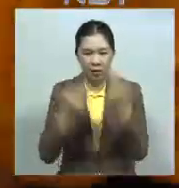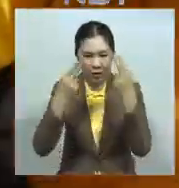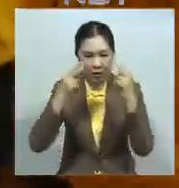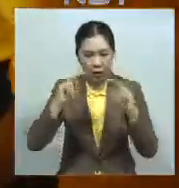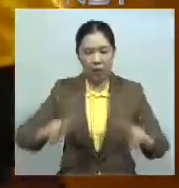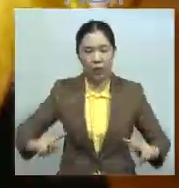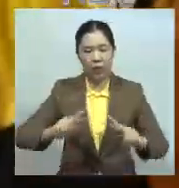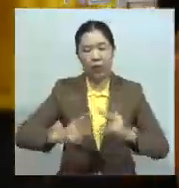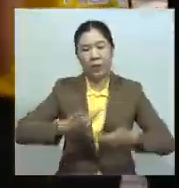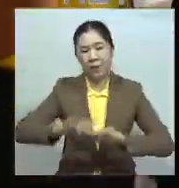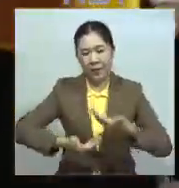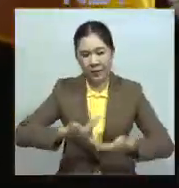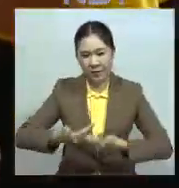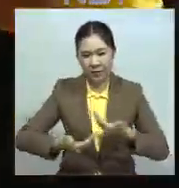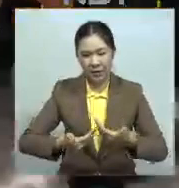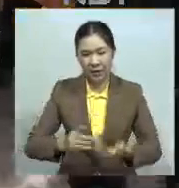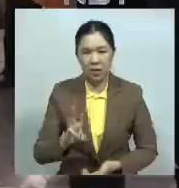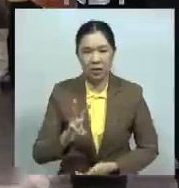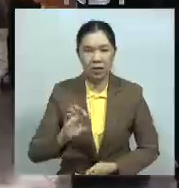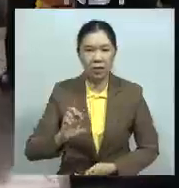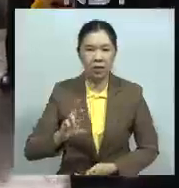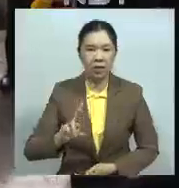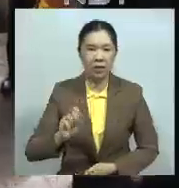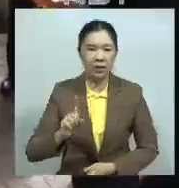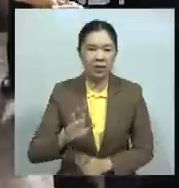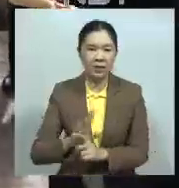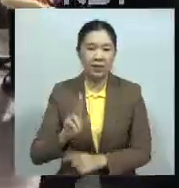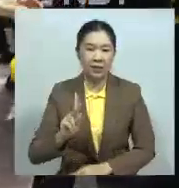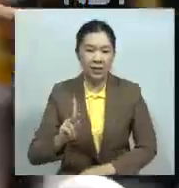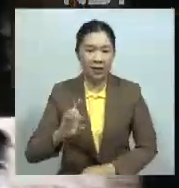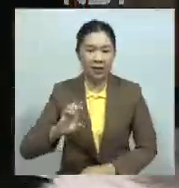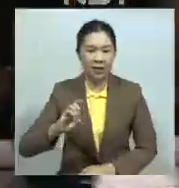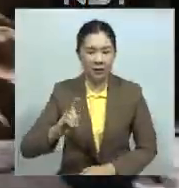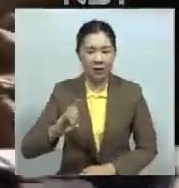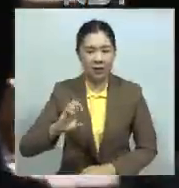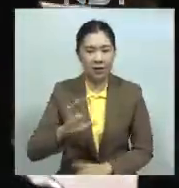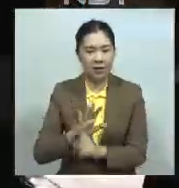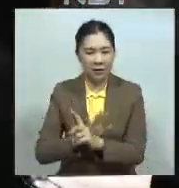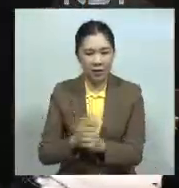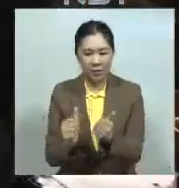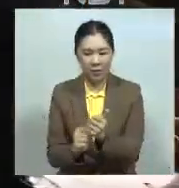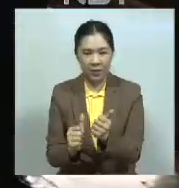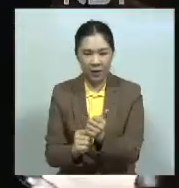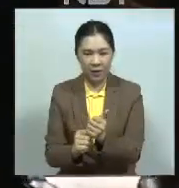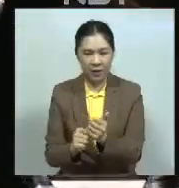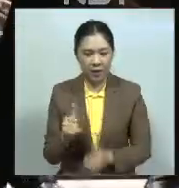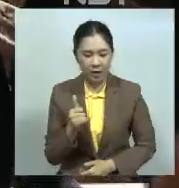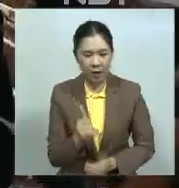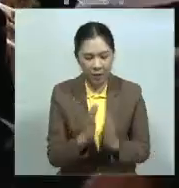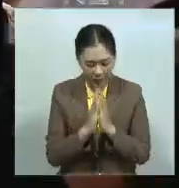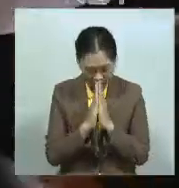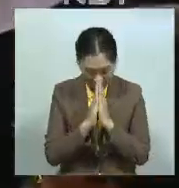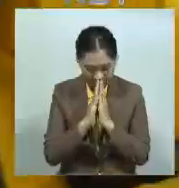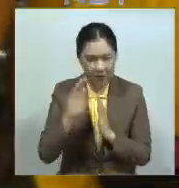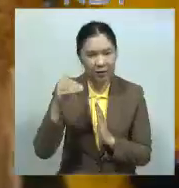ระทรวงพาณิชย์พร้อมด้วยนายวีรศักดิ์หวังสุภกิจโกศลรัฐมนตรีช่วยเข้าสักการะสิ่งศักดิ์สิทธิ์ประจำกระทรวงก่อนเริ่ม